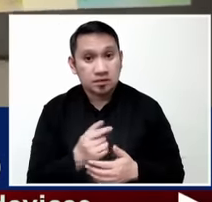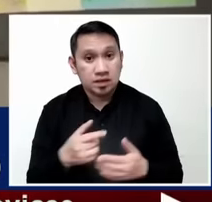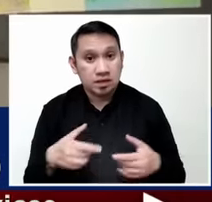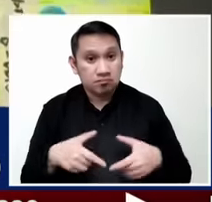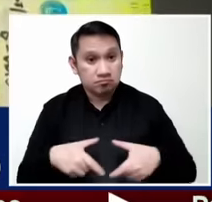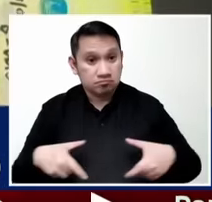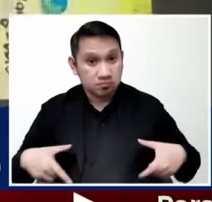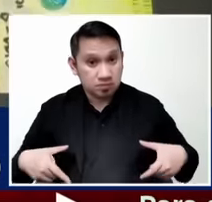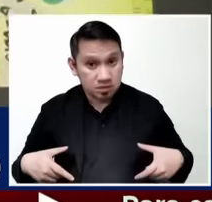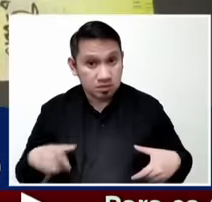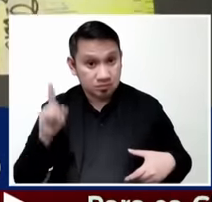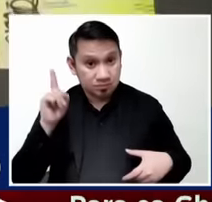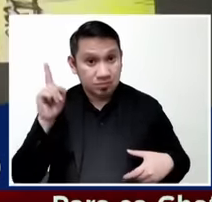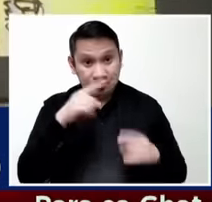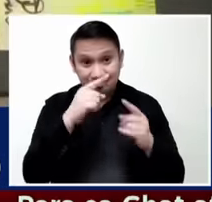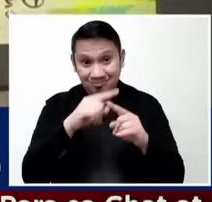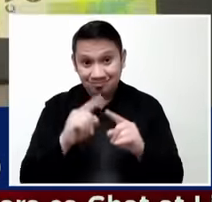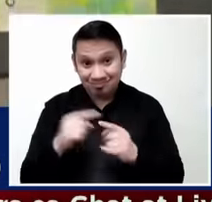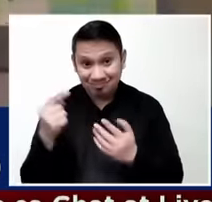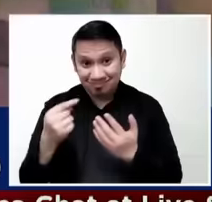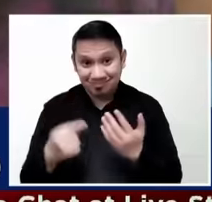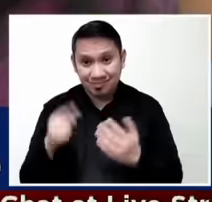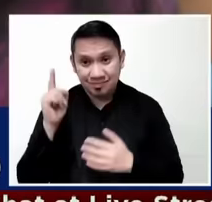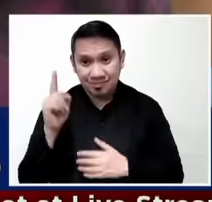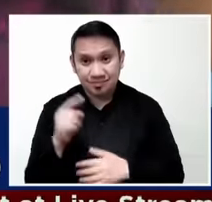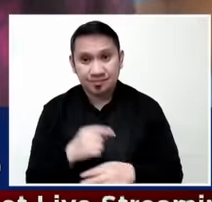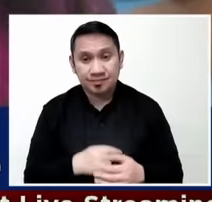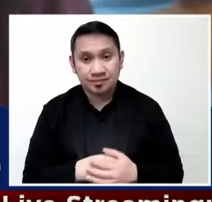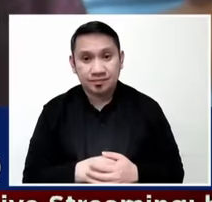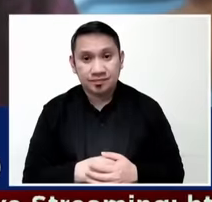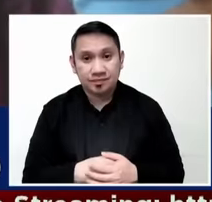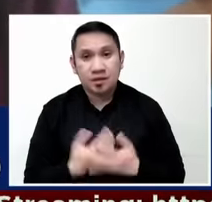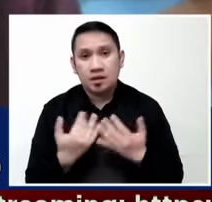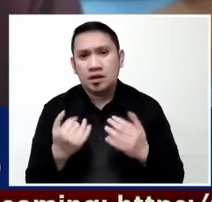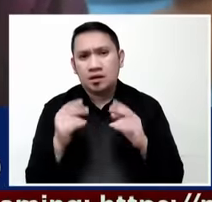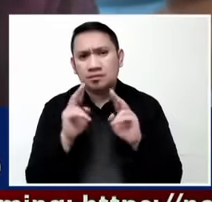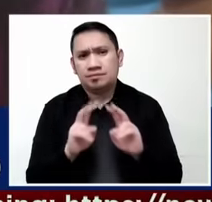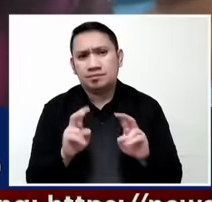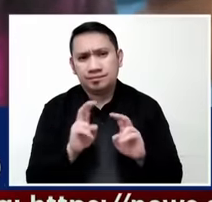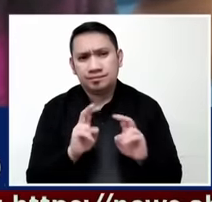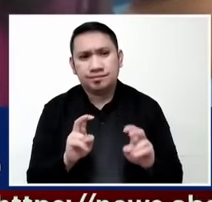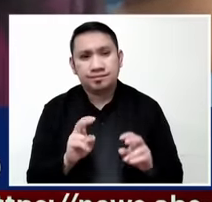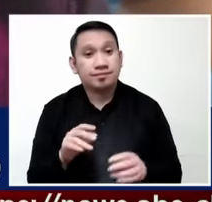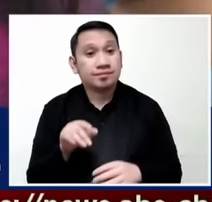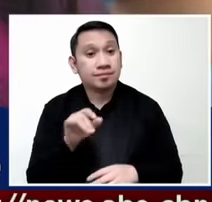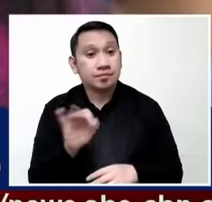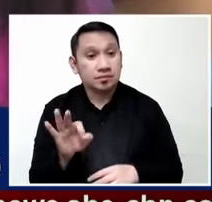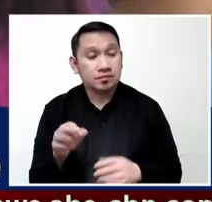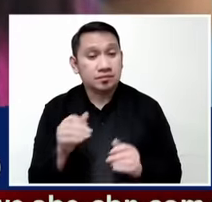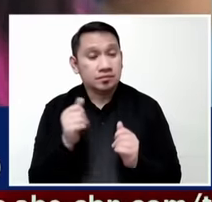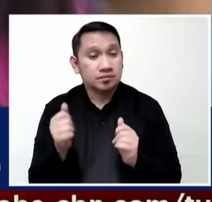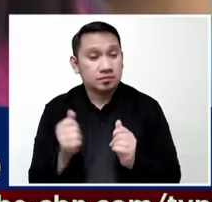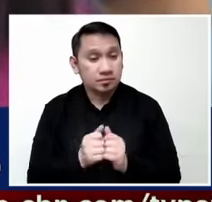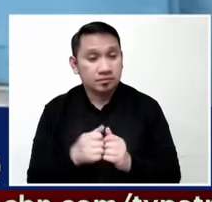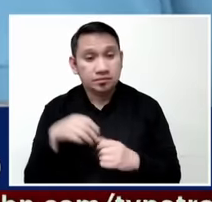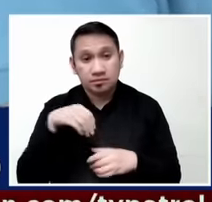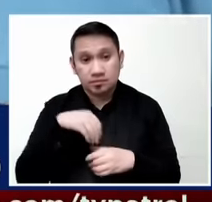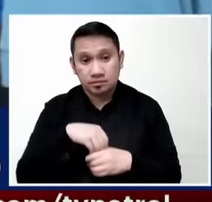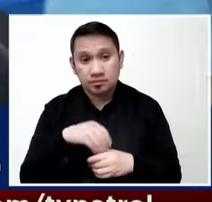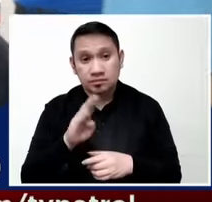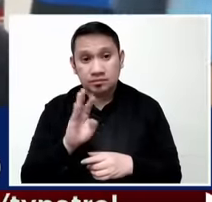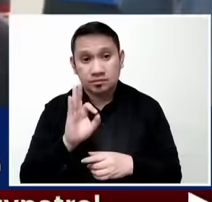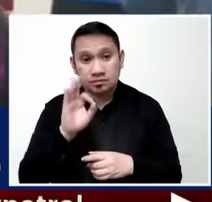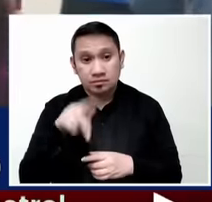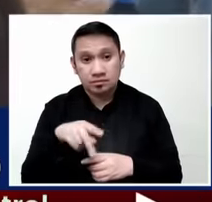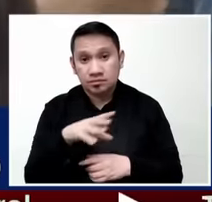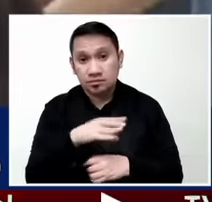BFP ID, cellphone at budol money. Iniimbestigahan din ng mga otoridad kung may kasabwat pa siya sa loob ng BFP at kung